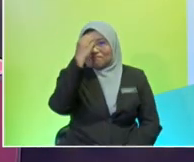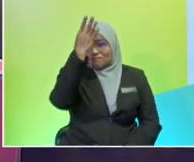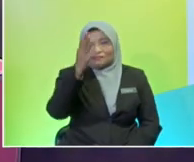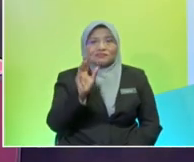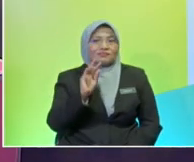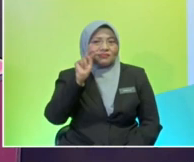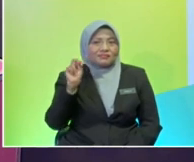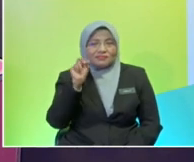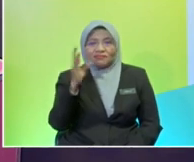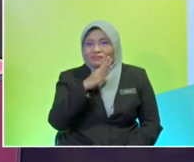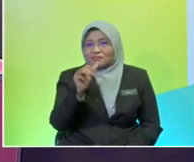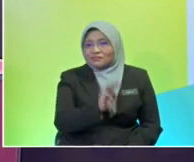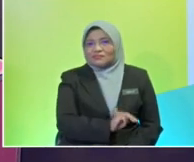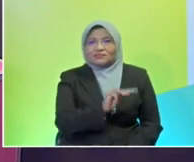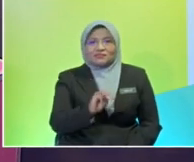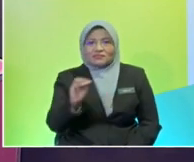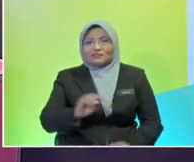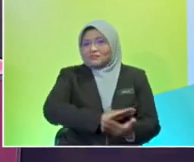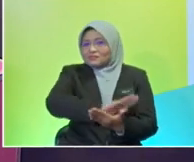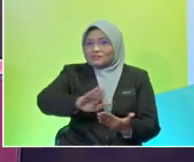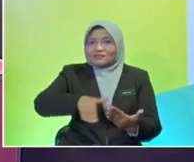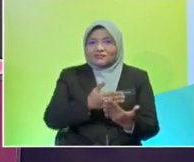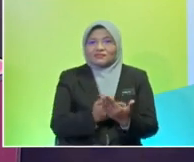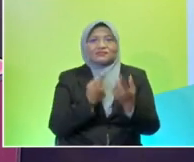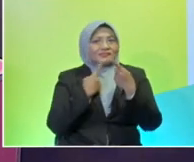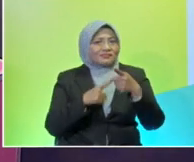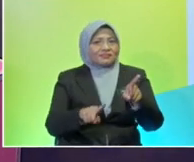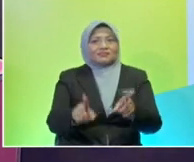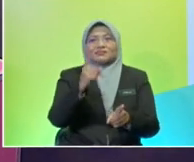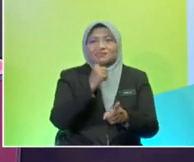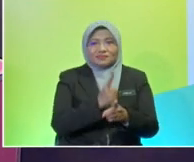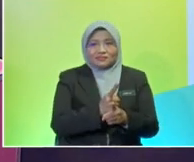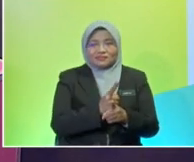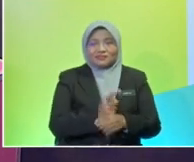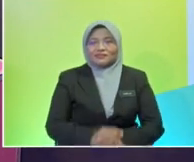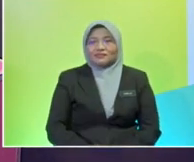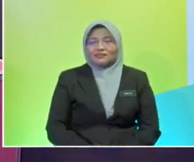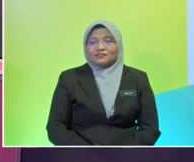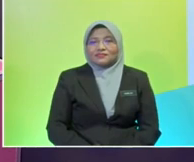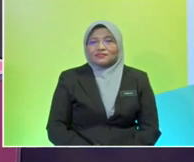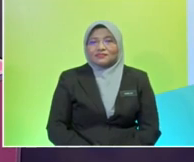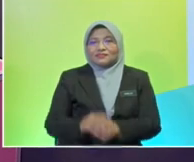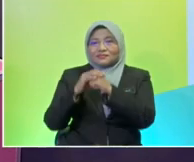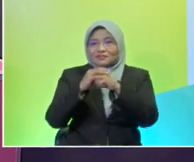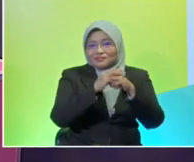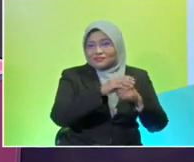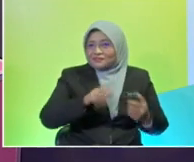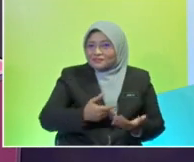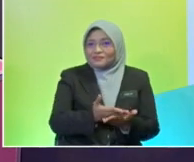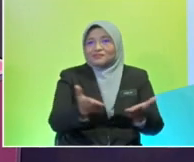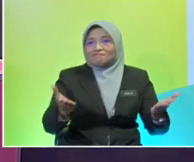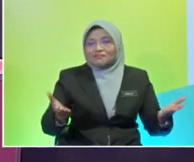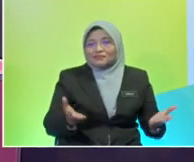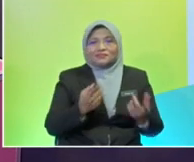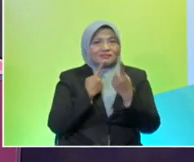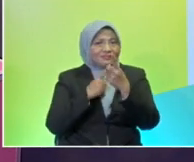66 jawaban adalah betul yeah di atas semua jawaban yang telah kita jawab bersama-sama